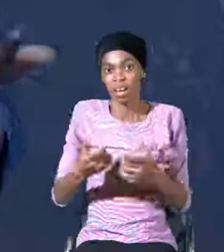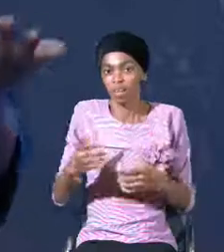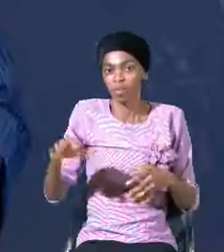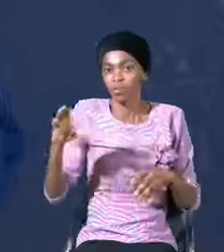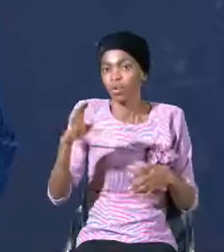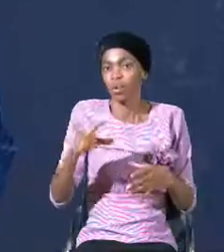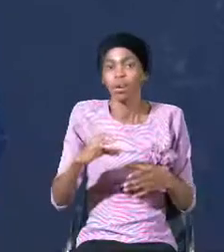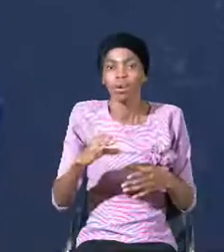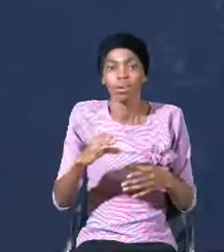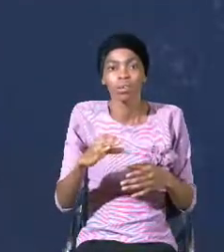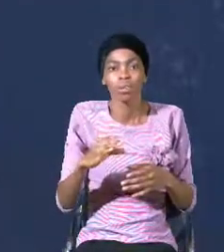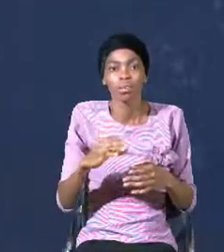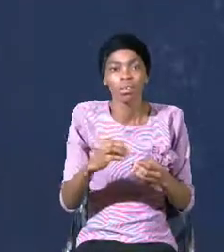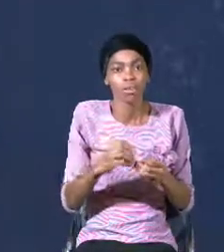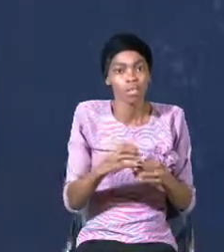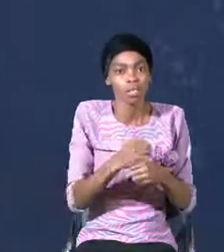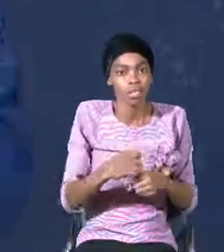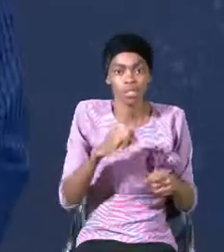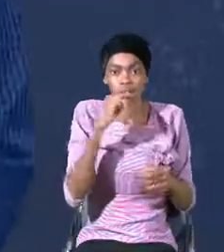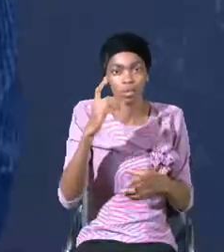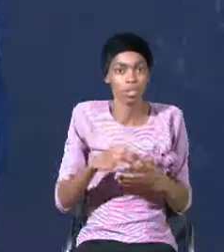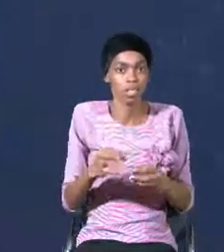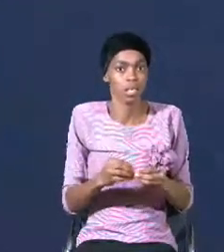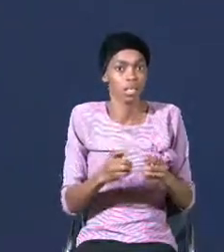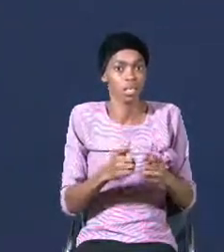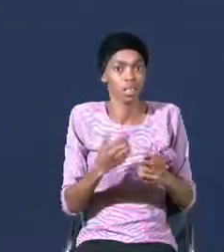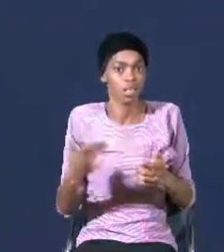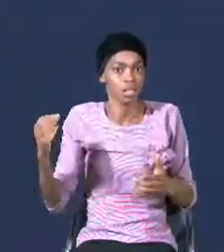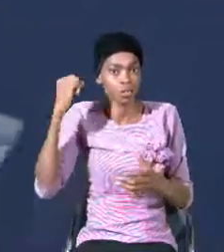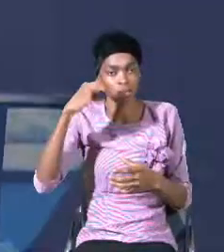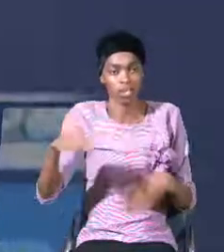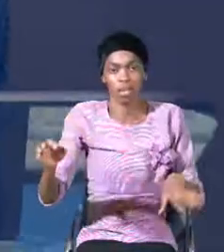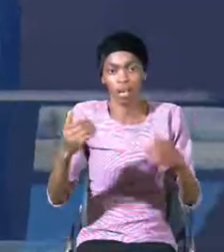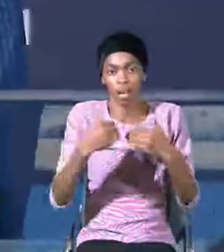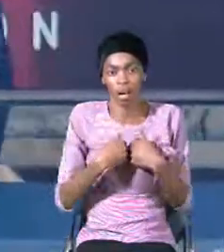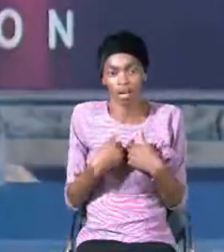biens futiles dans l'abondance. Maintenant, il nous dit,